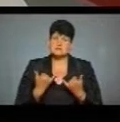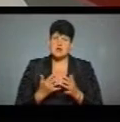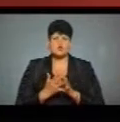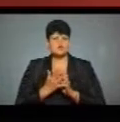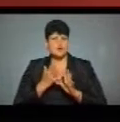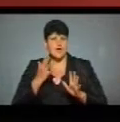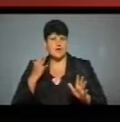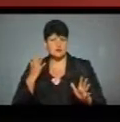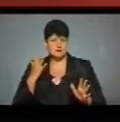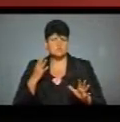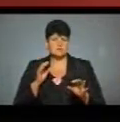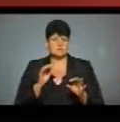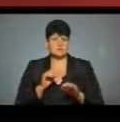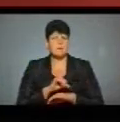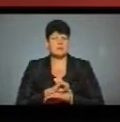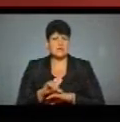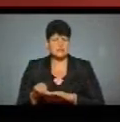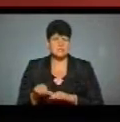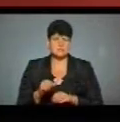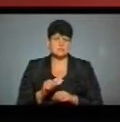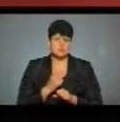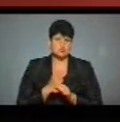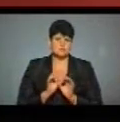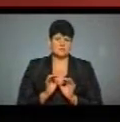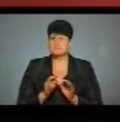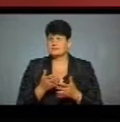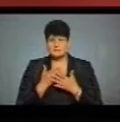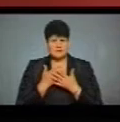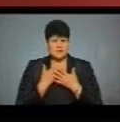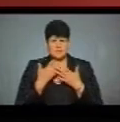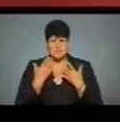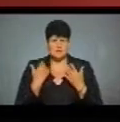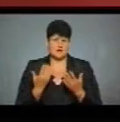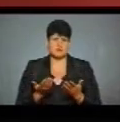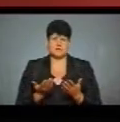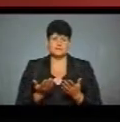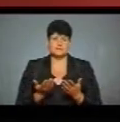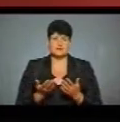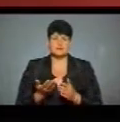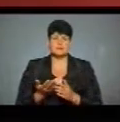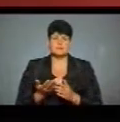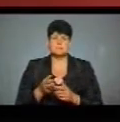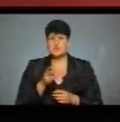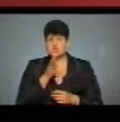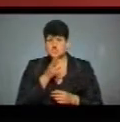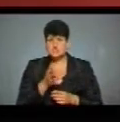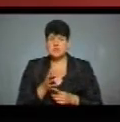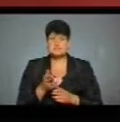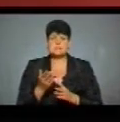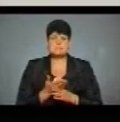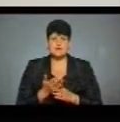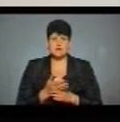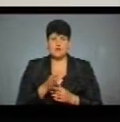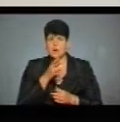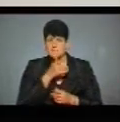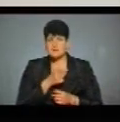чи все стабільно працює на митниці? Ні, немає. За час, під час пільгового періоду,